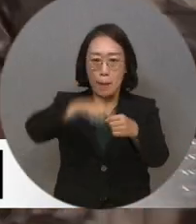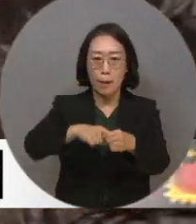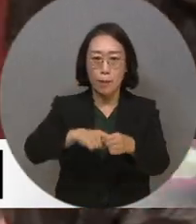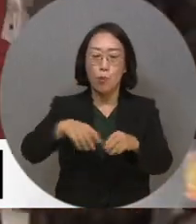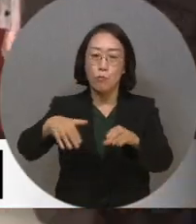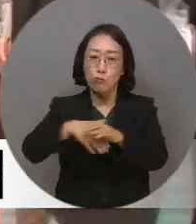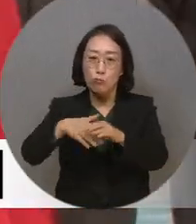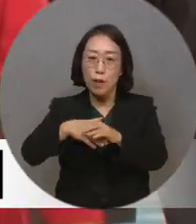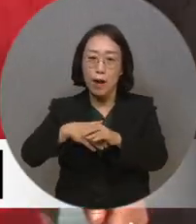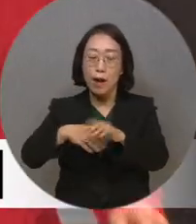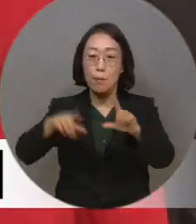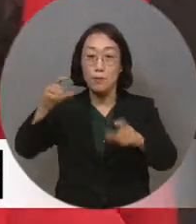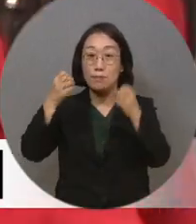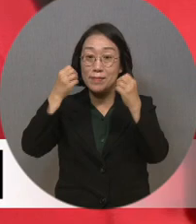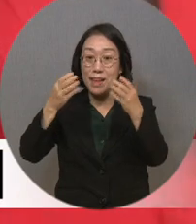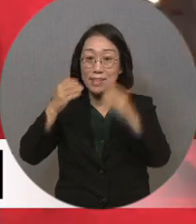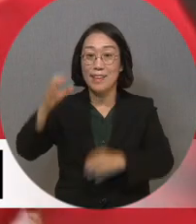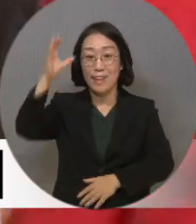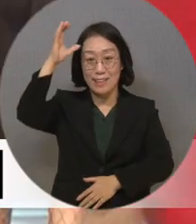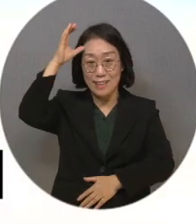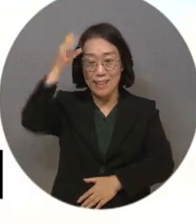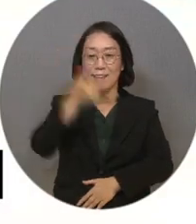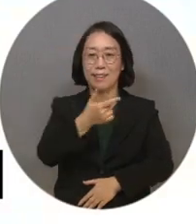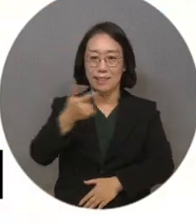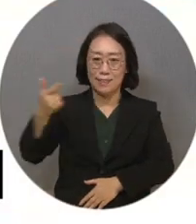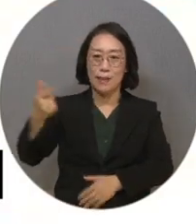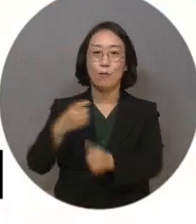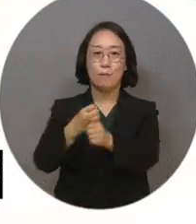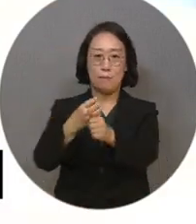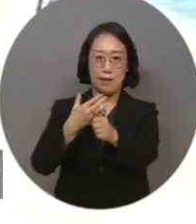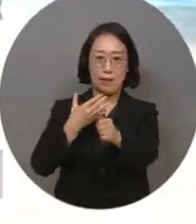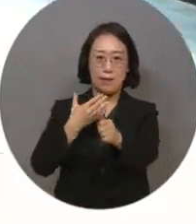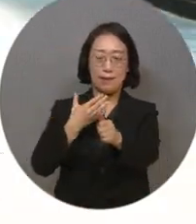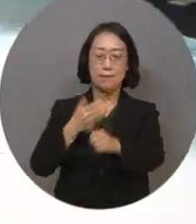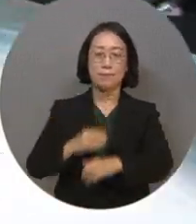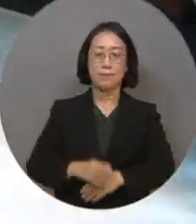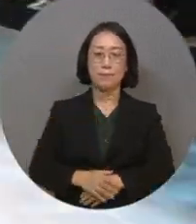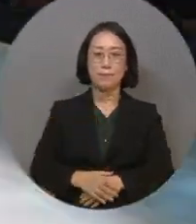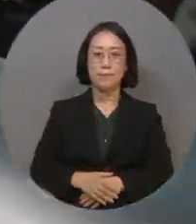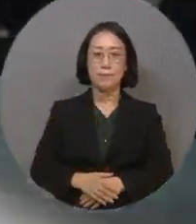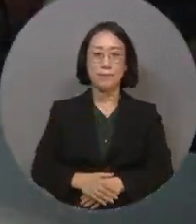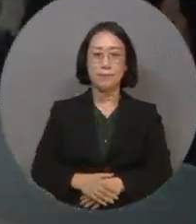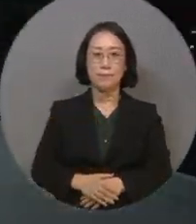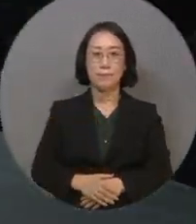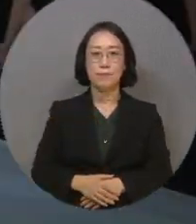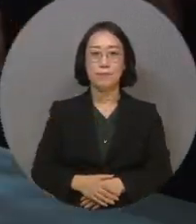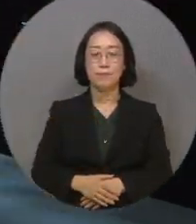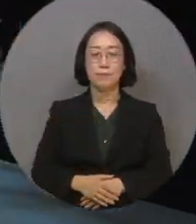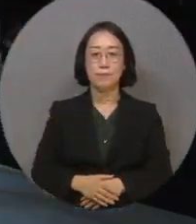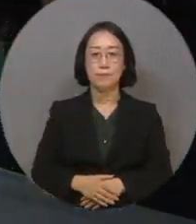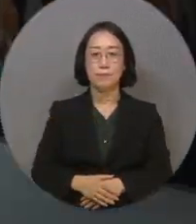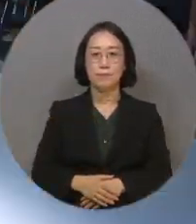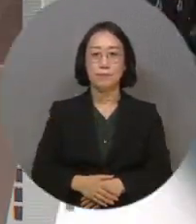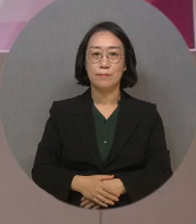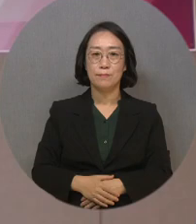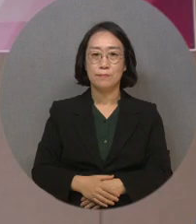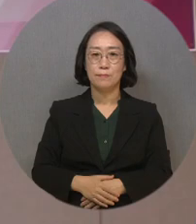문화의 트렌드를 선보일 것으로 기대한다고 전했습니다. 복지TV 뉴스 홍변영입니다.